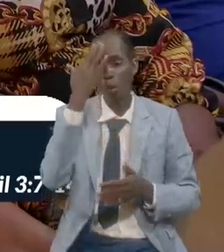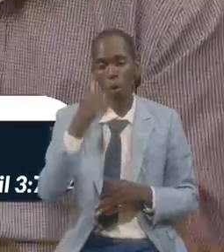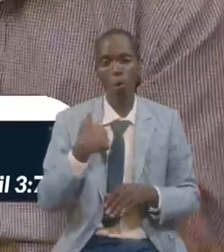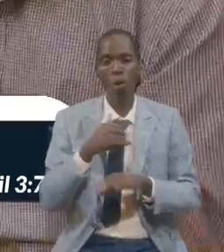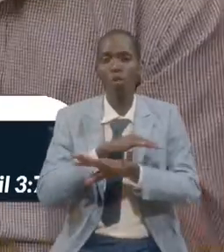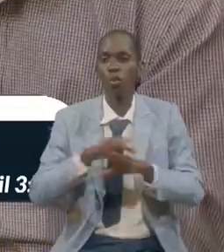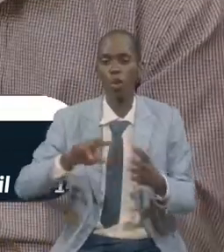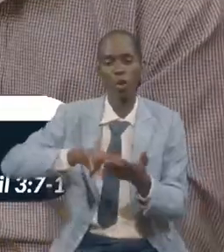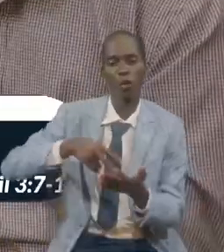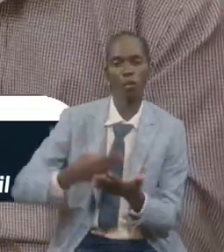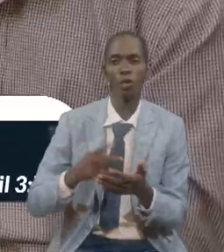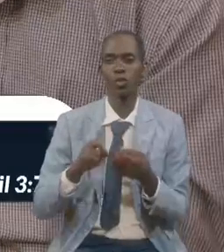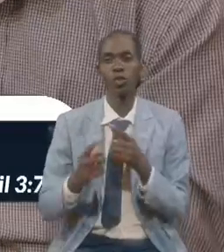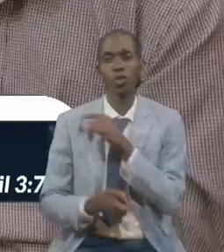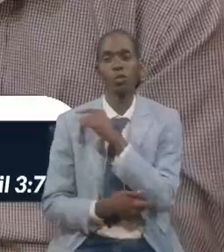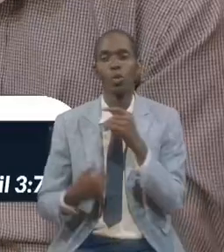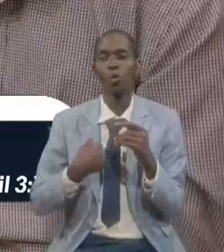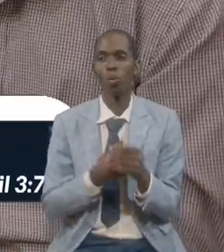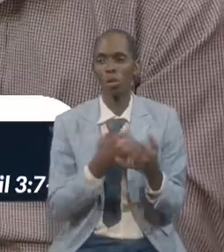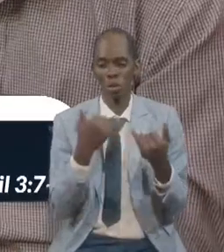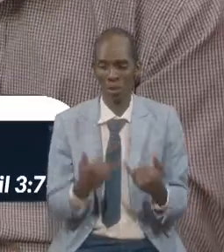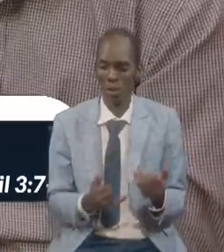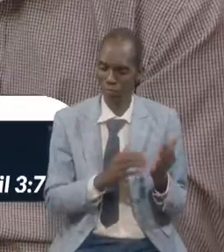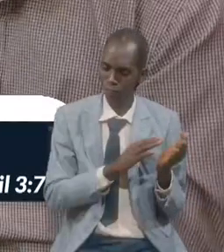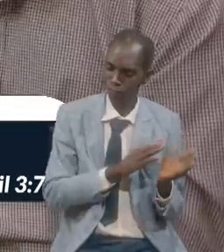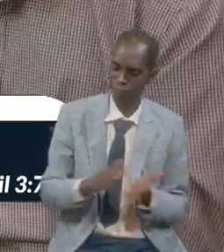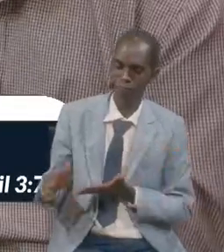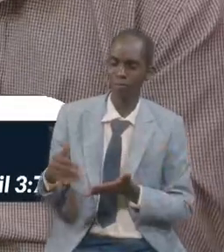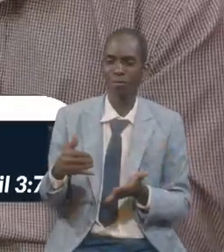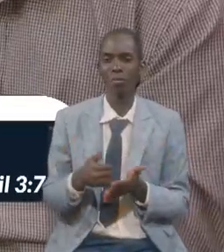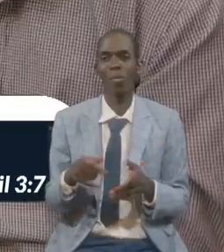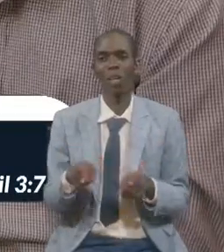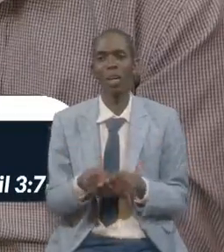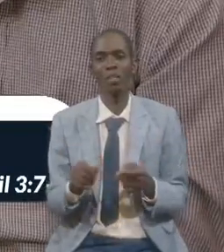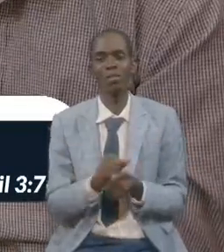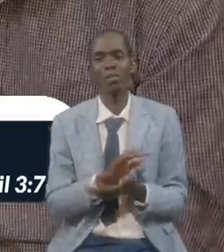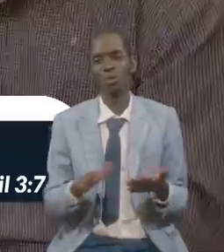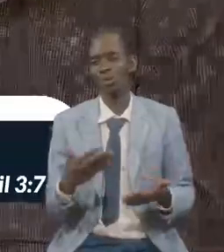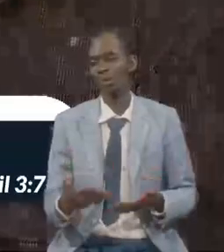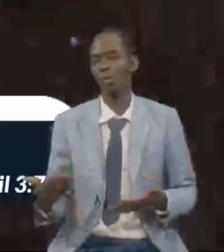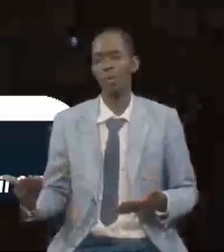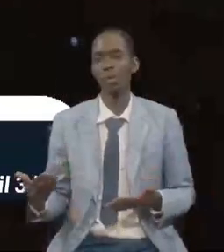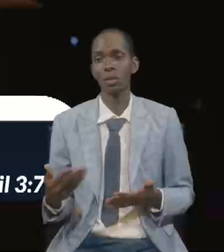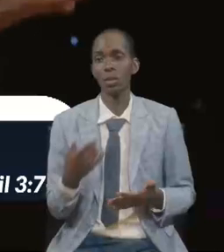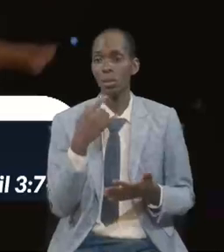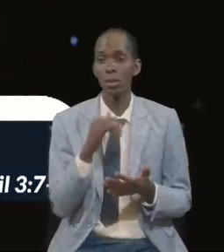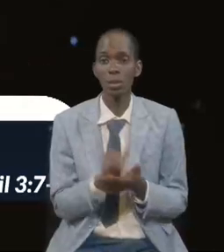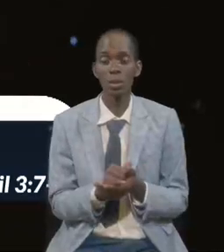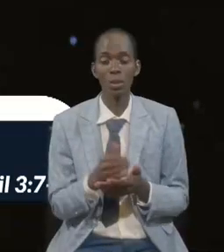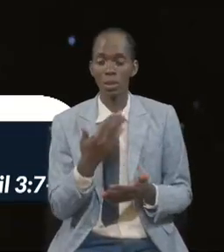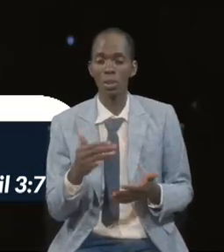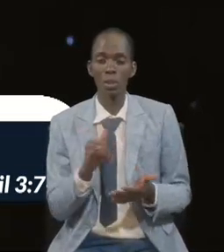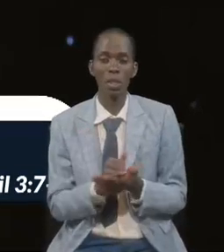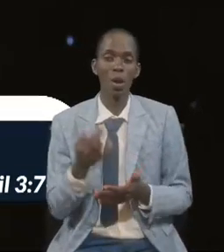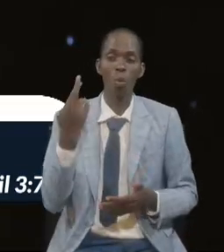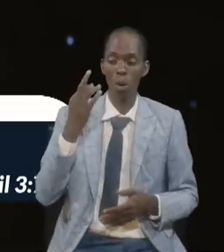on ne succombe pas à la tentation. On regarde cela comme une boue. Comme une perte. Et dit, Mais ces choses